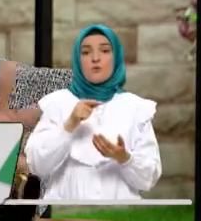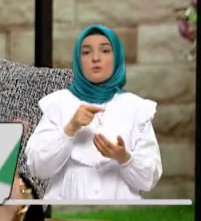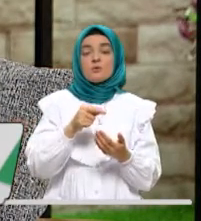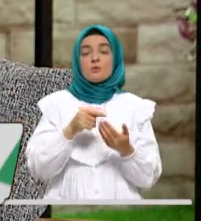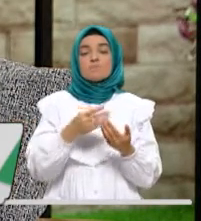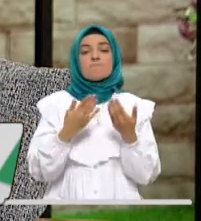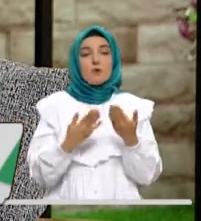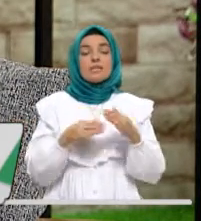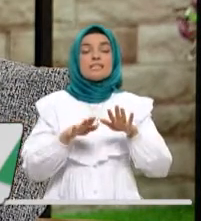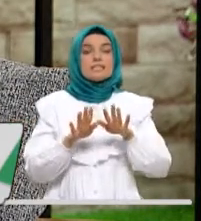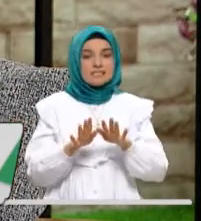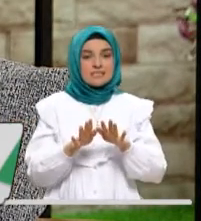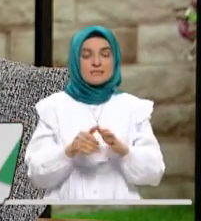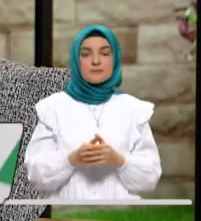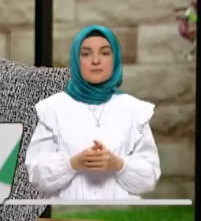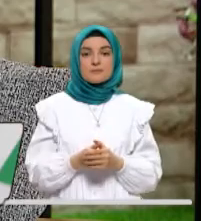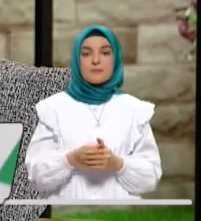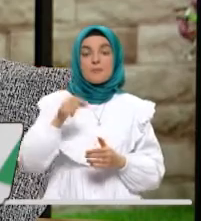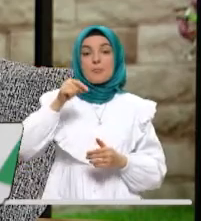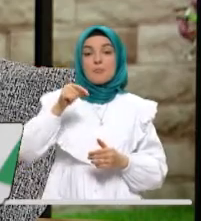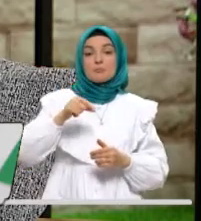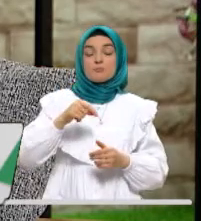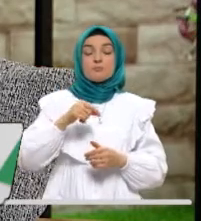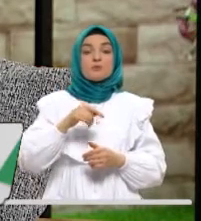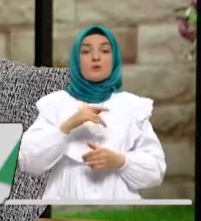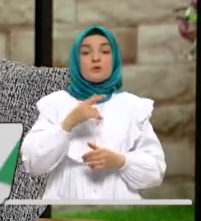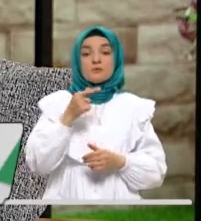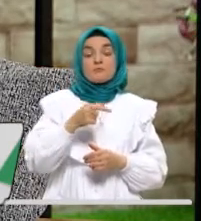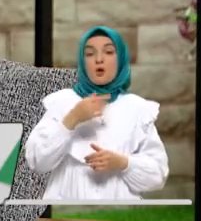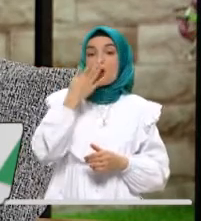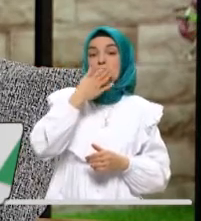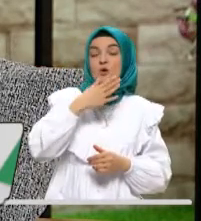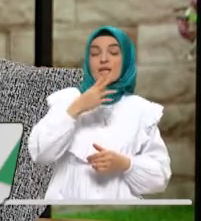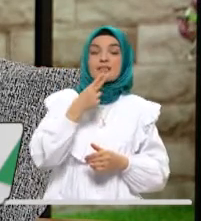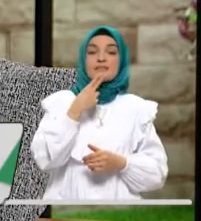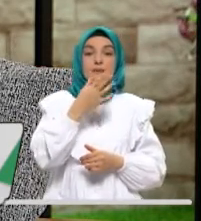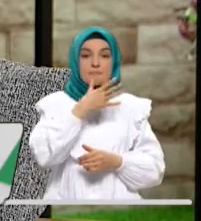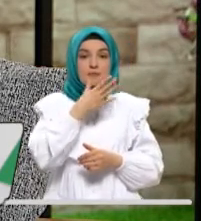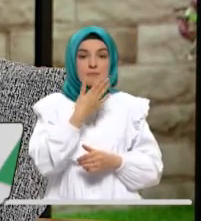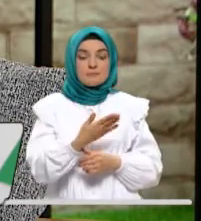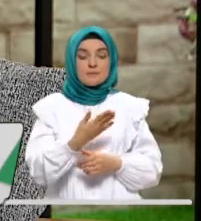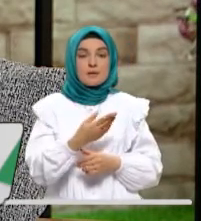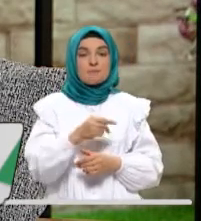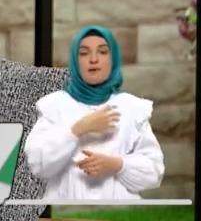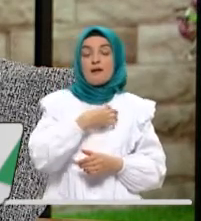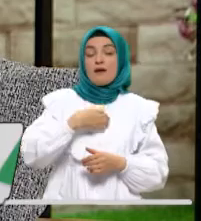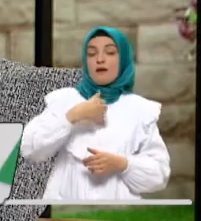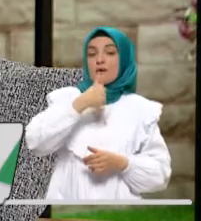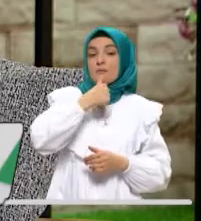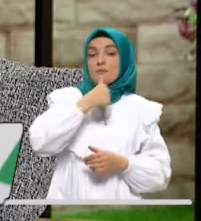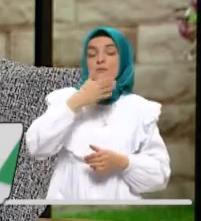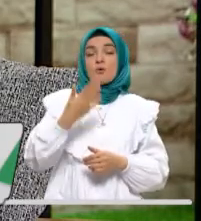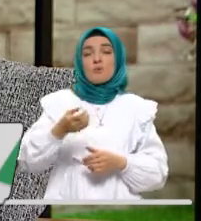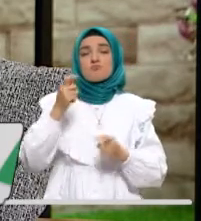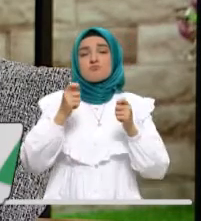kolunu sallayabileceğin bir yer değil. Bugün kolejde okuyan kızlar bunu çok iyi bilirler. Ah anam vah babam başıma neler geldi çok